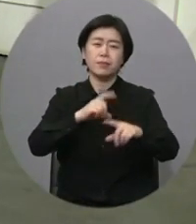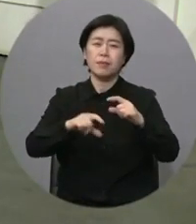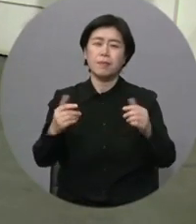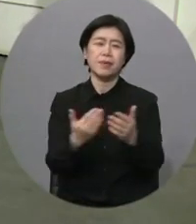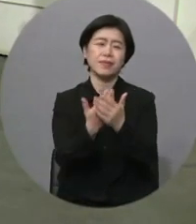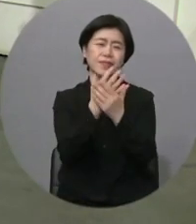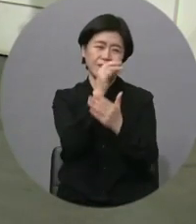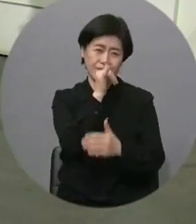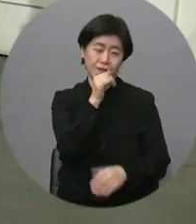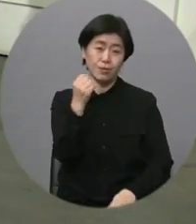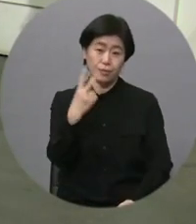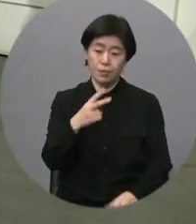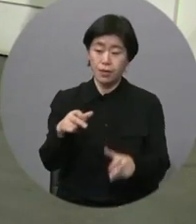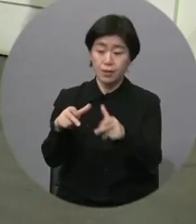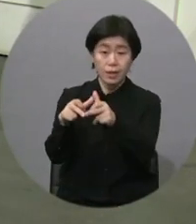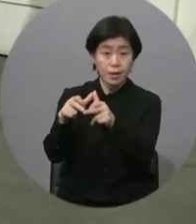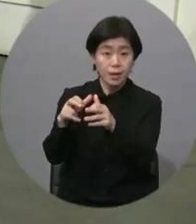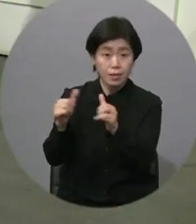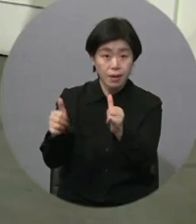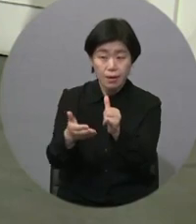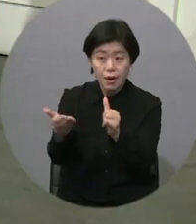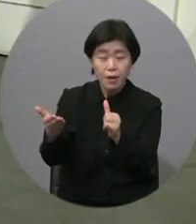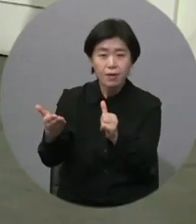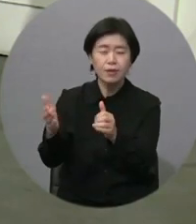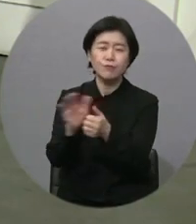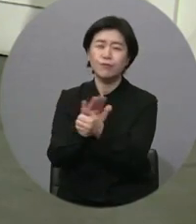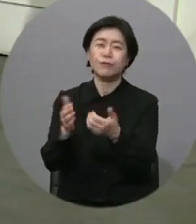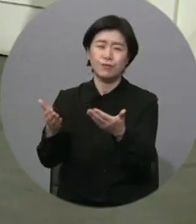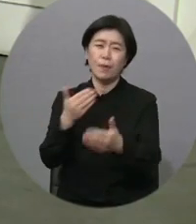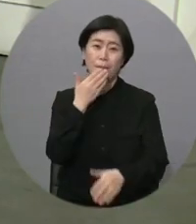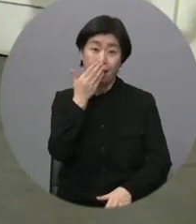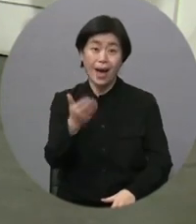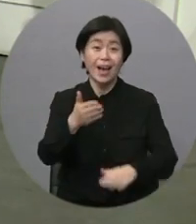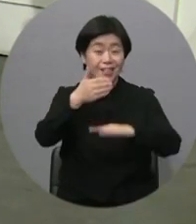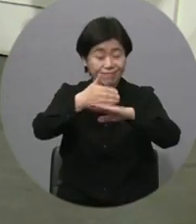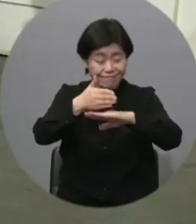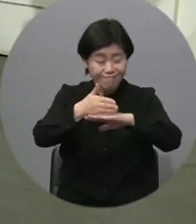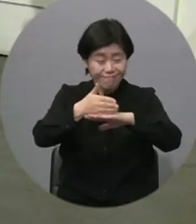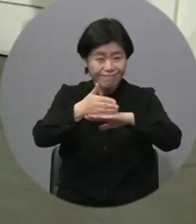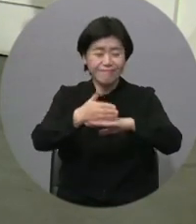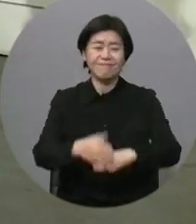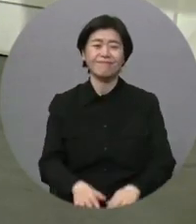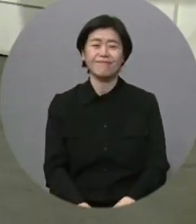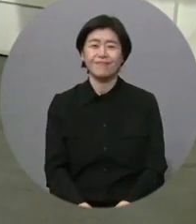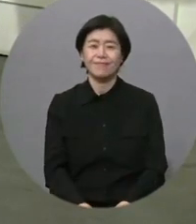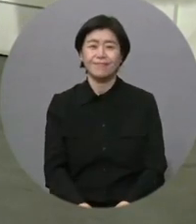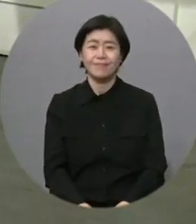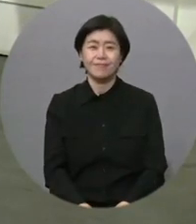장애가 있으신 분들에게는 예. 위로가 예. 많이 될 것 같습니다. 고맙습니다. 예, 고맙습니다. 고맙습니다.